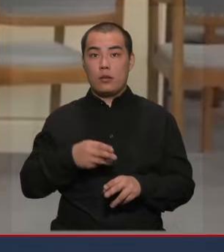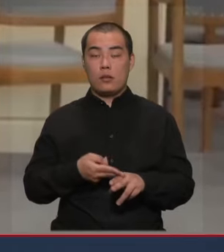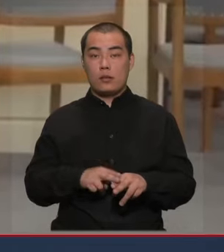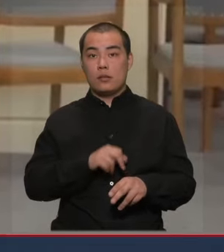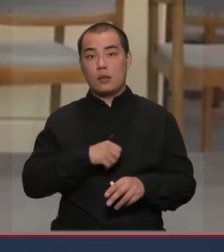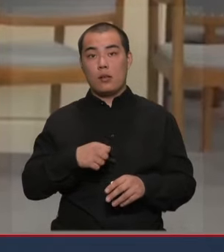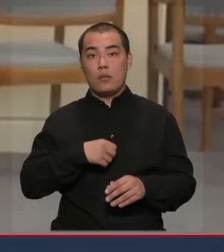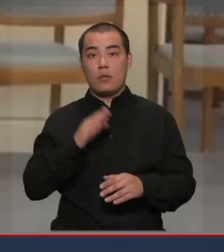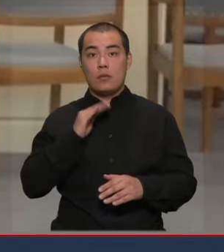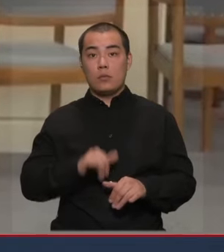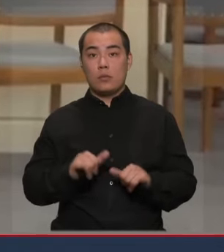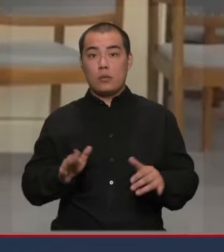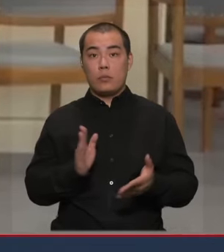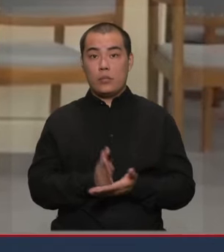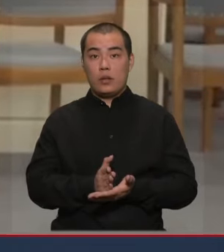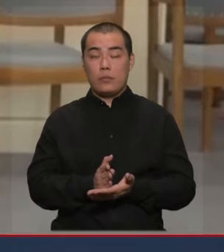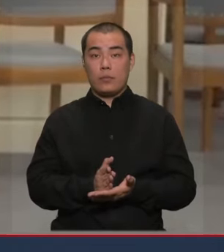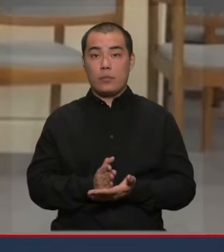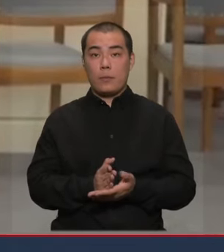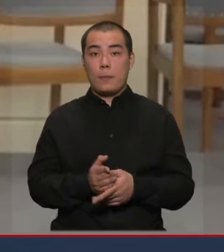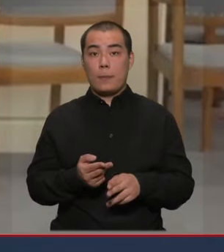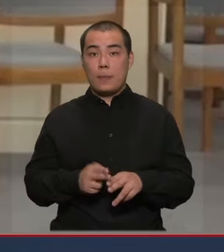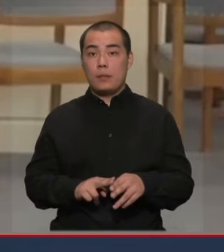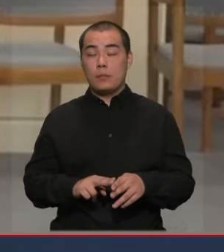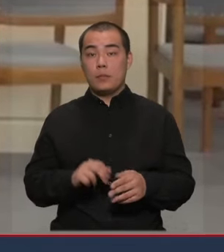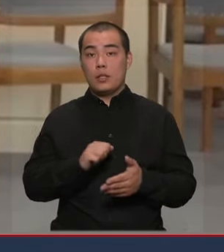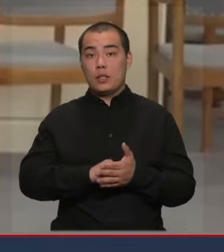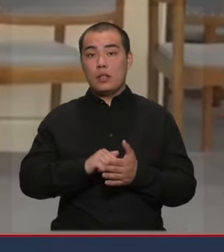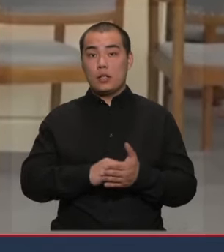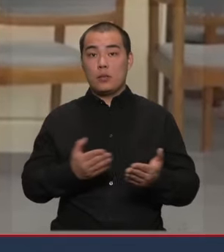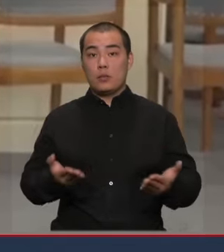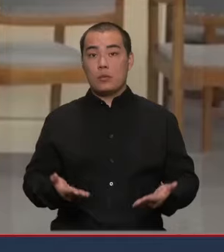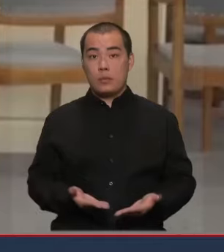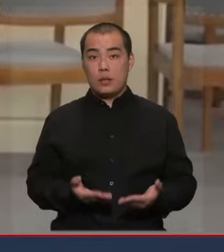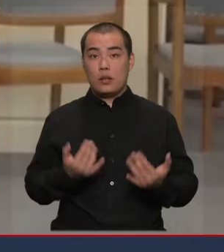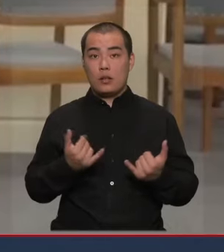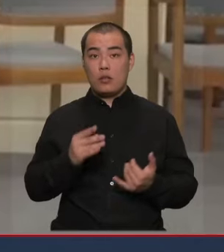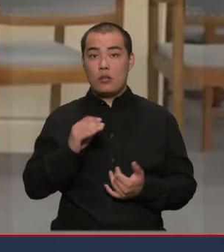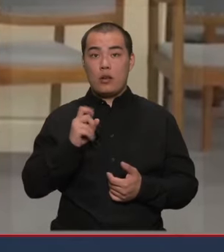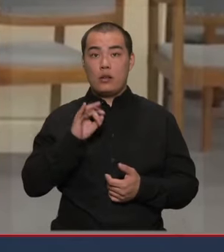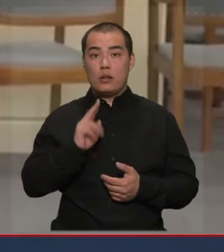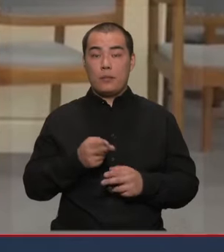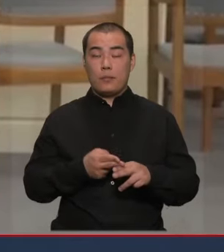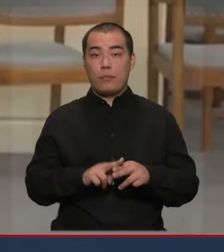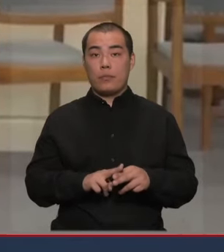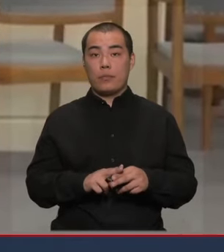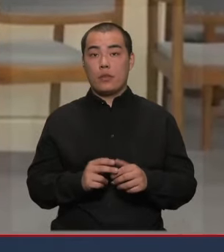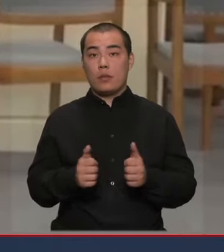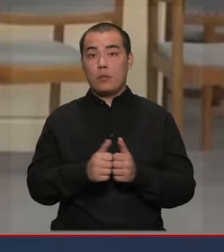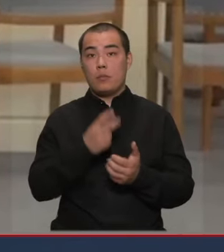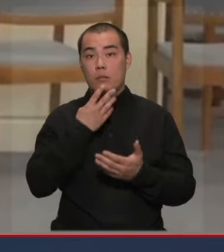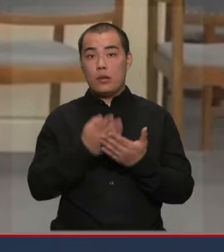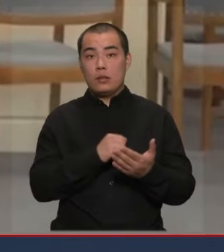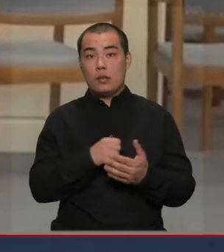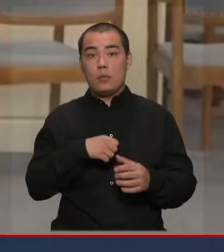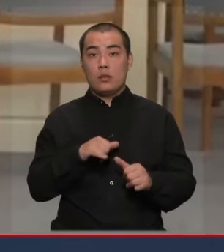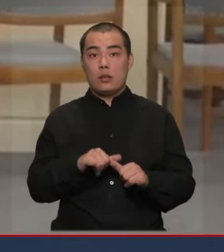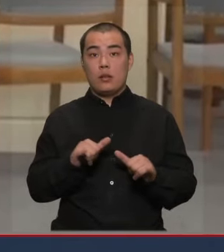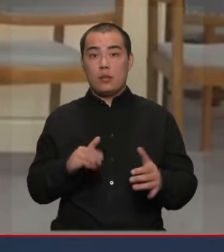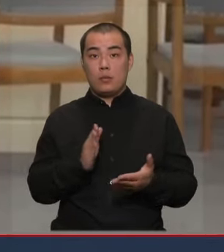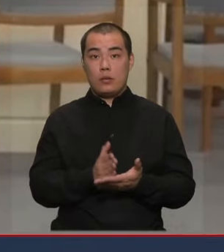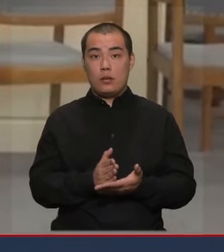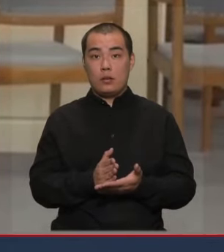өсіп келе жатқандығын көрсетеді. Соған байланысты өңірде Жайық жағаларын бекіту жұмыстары қарқынды жүзеге